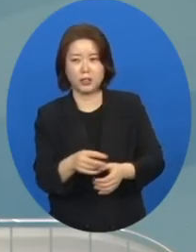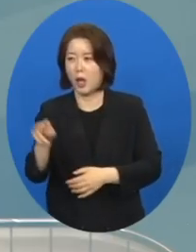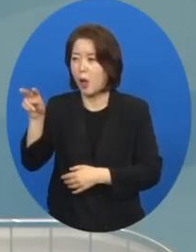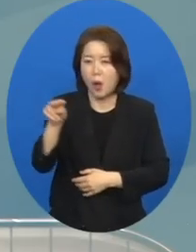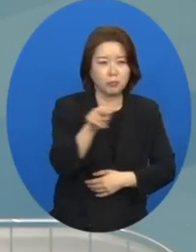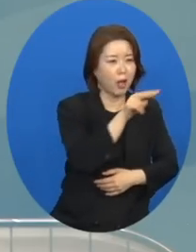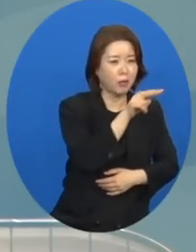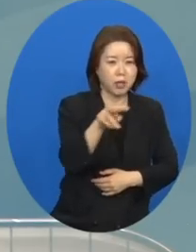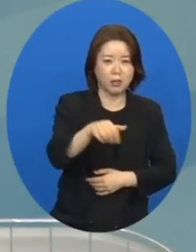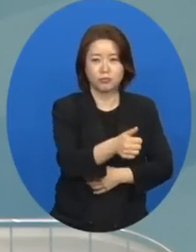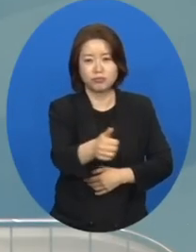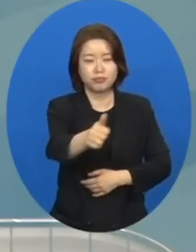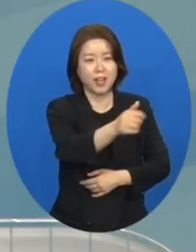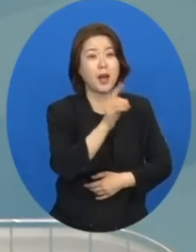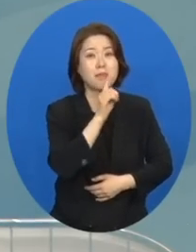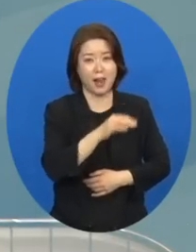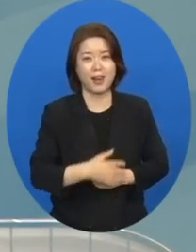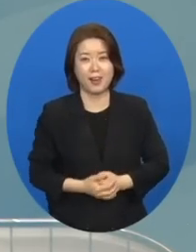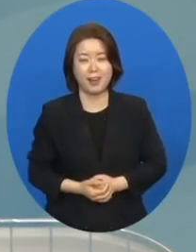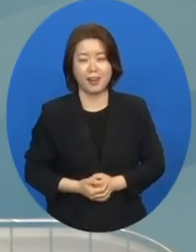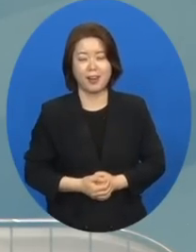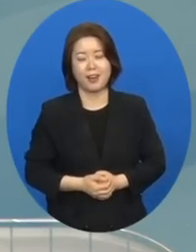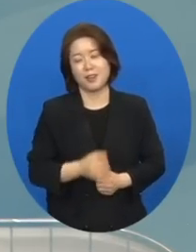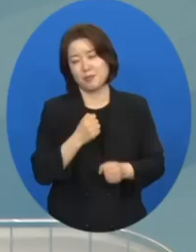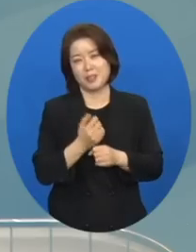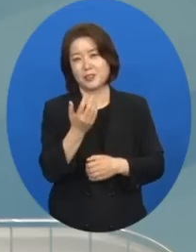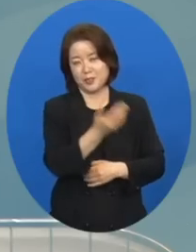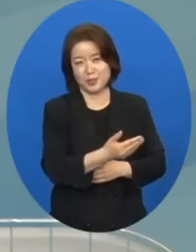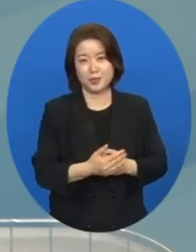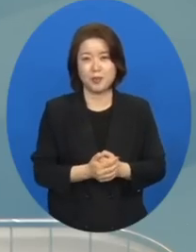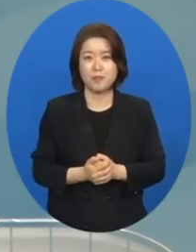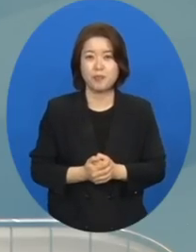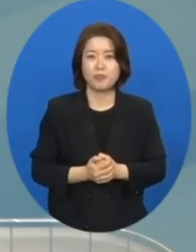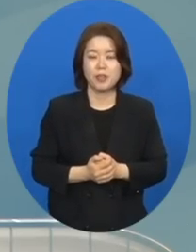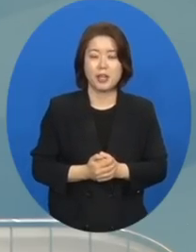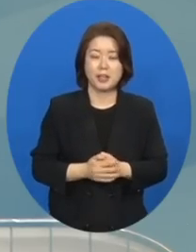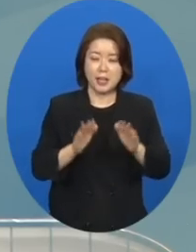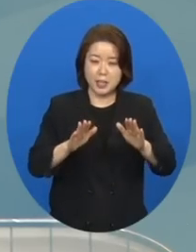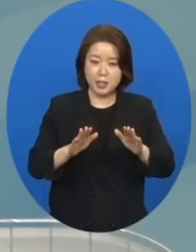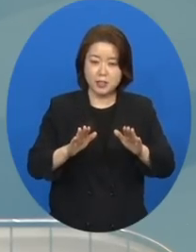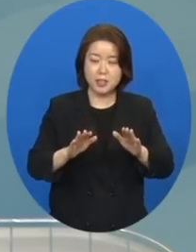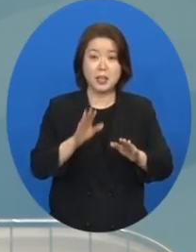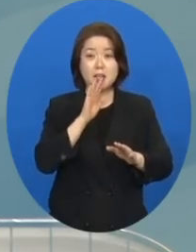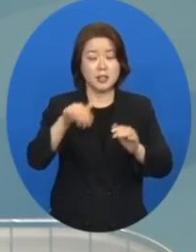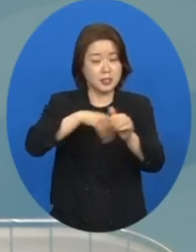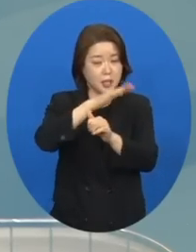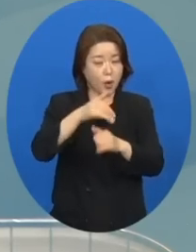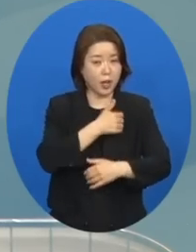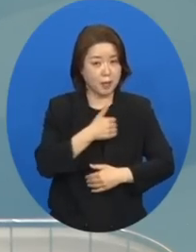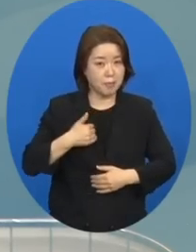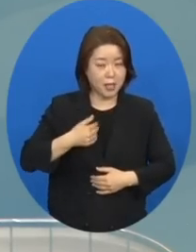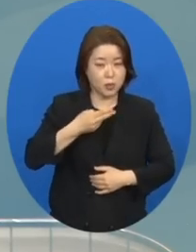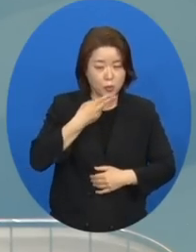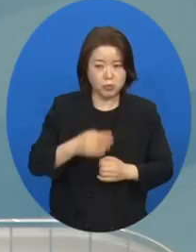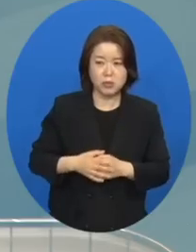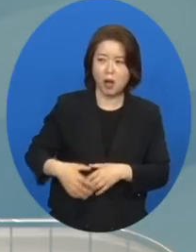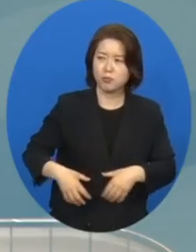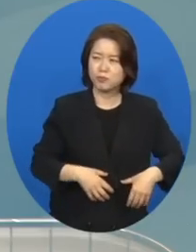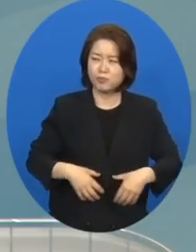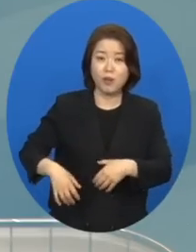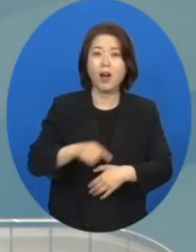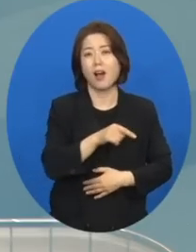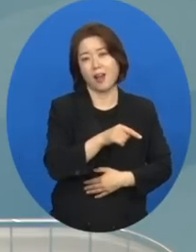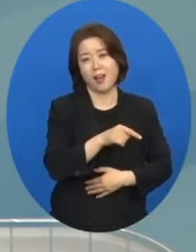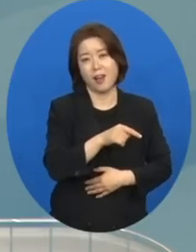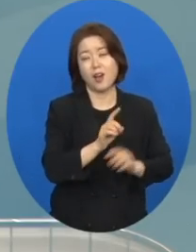돌아다니 신의 이렇게 별명을 쓰였다고 해요 현재 상태에 만족하지 못하고 어정쩡하게 있는가 그 양이